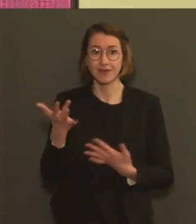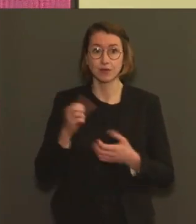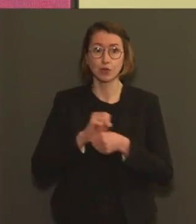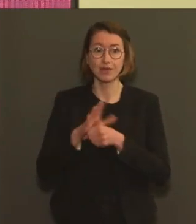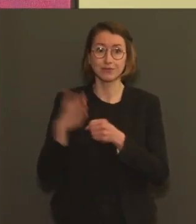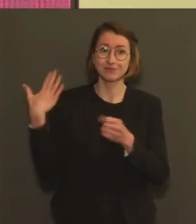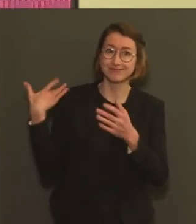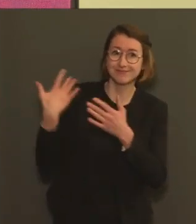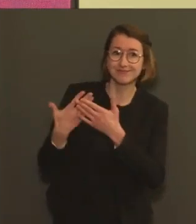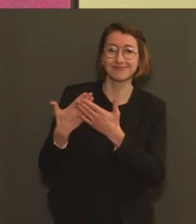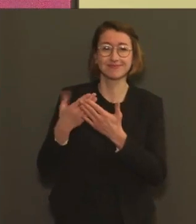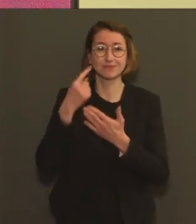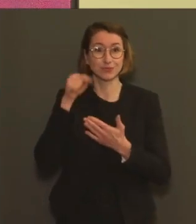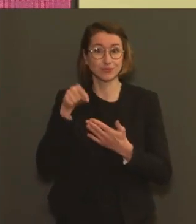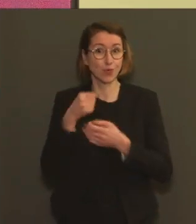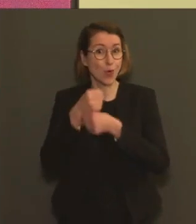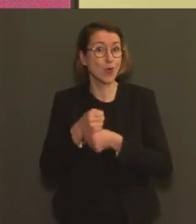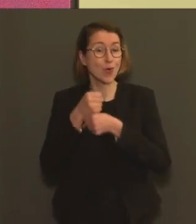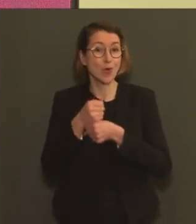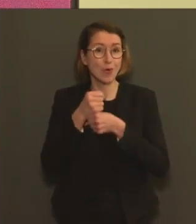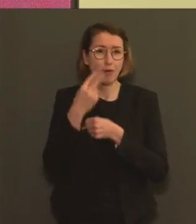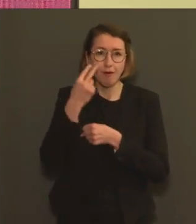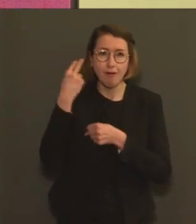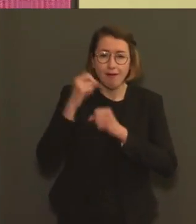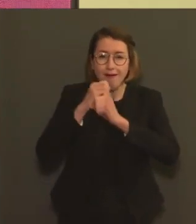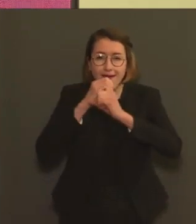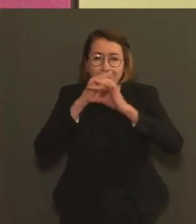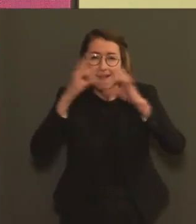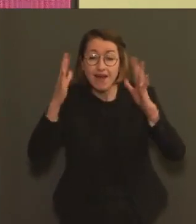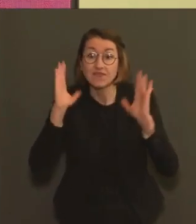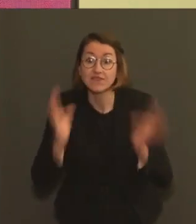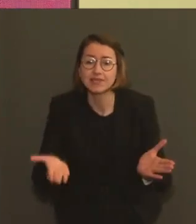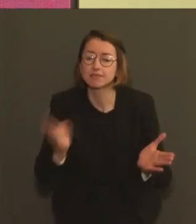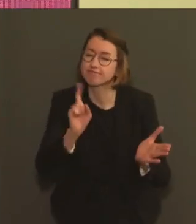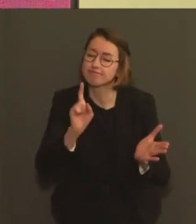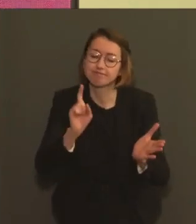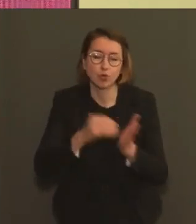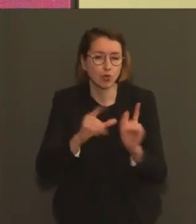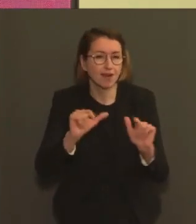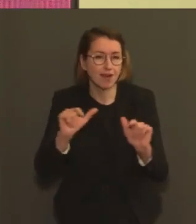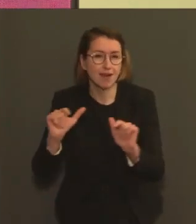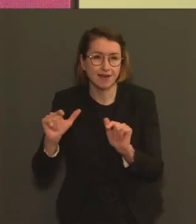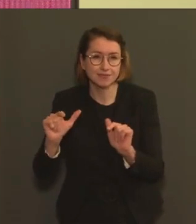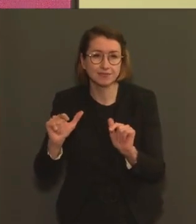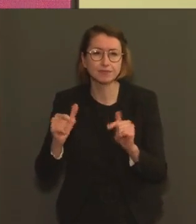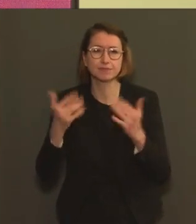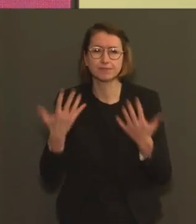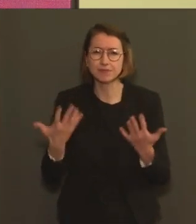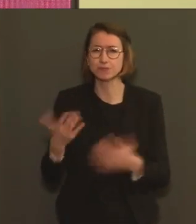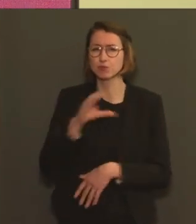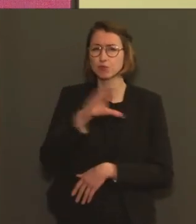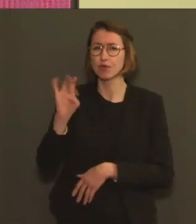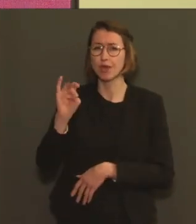mais on n'est pas encore sorti du tunnel bien sûr. Jusqu'à présent, environ 142 000 personnes ont reçu une première